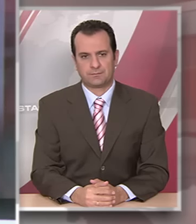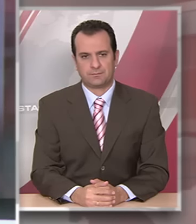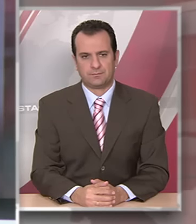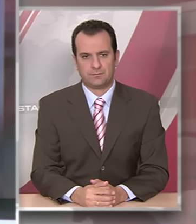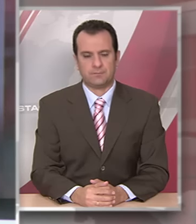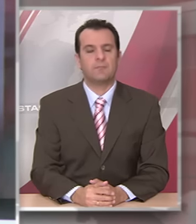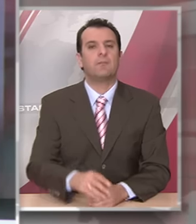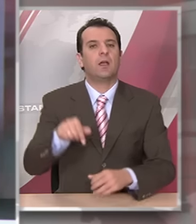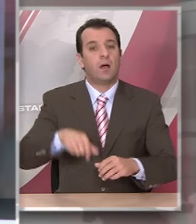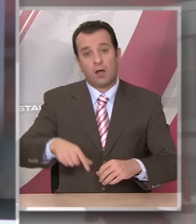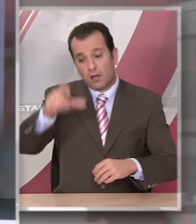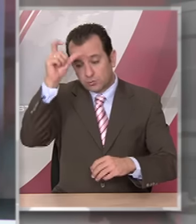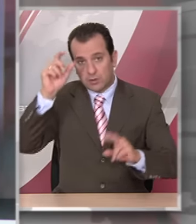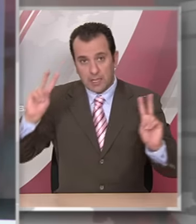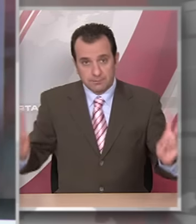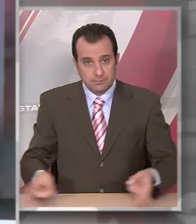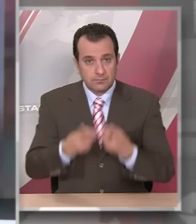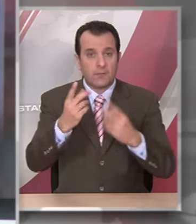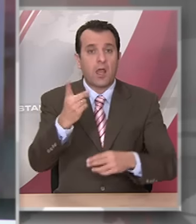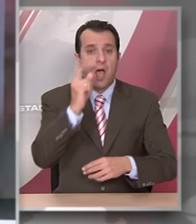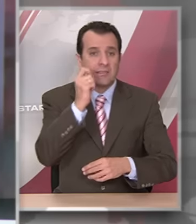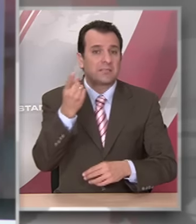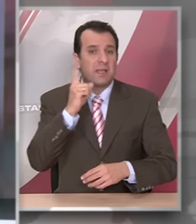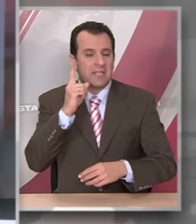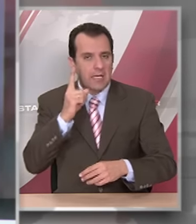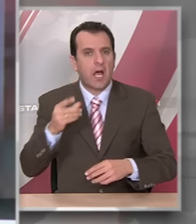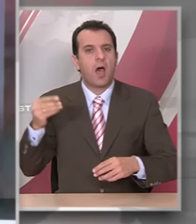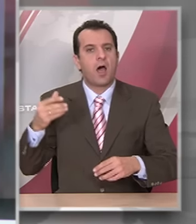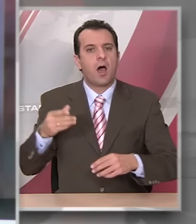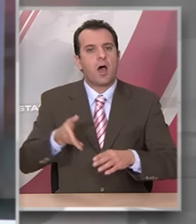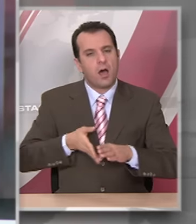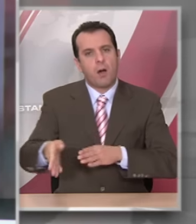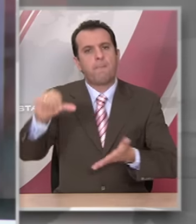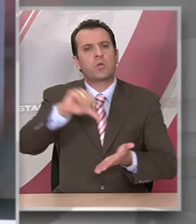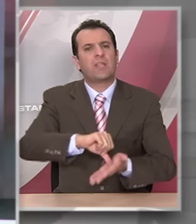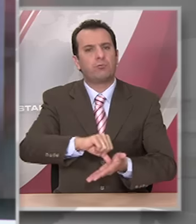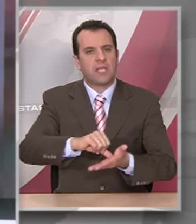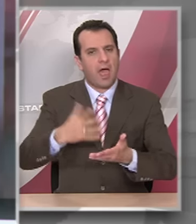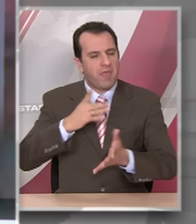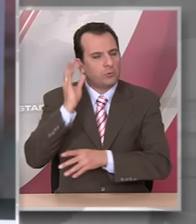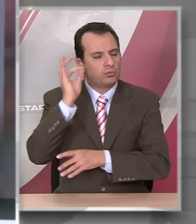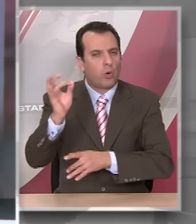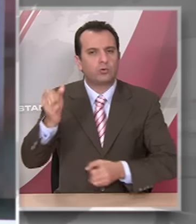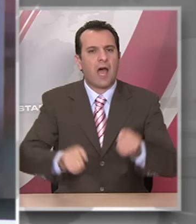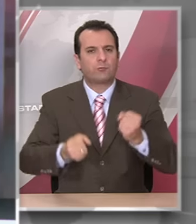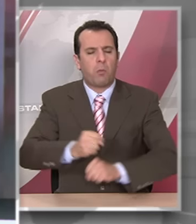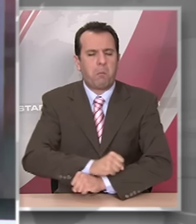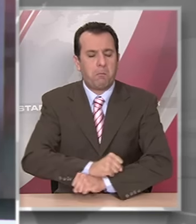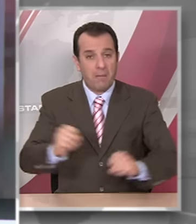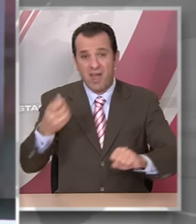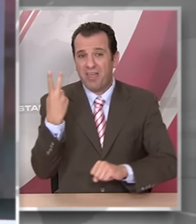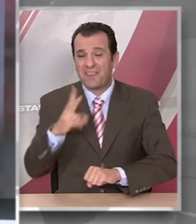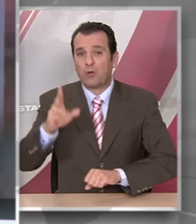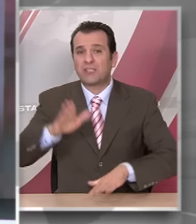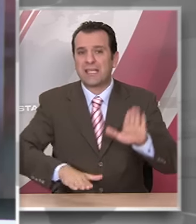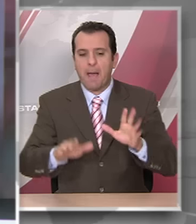Ένας άνδρας και μια γυναίκα ήθελαν να σκορπίσουν το θάνατο και τον τρόμο στην καρδιά της τουρκικής πρωτεύουσας, πυροδοτώντας 200 κιλά πλαστικό νεκρηκτικό